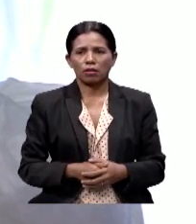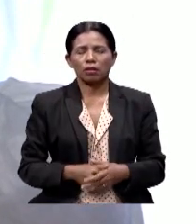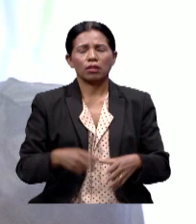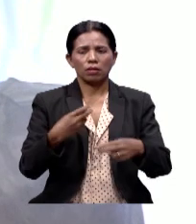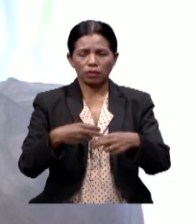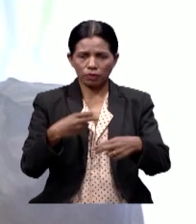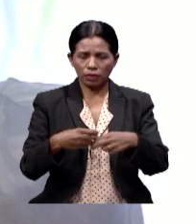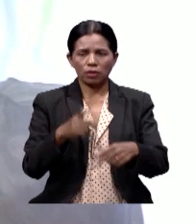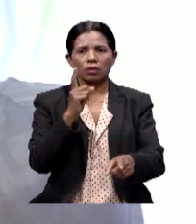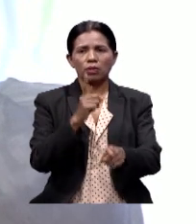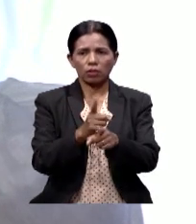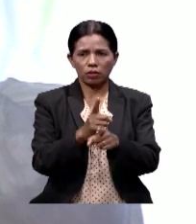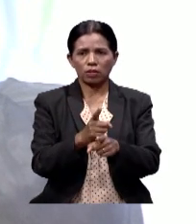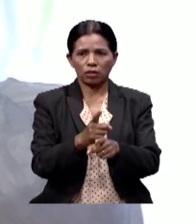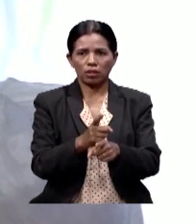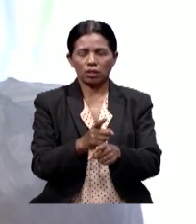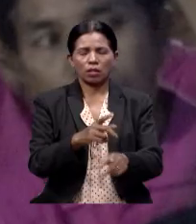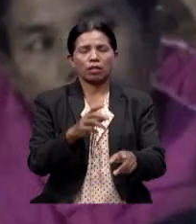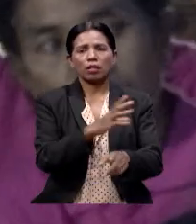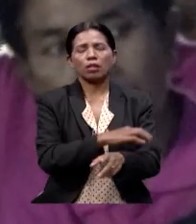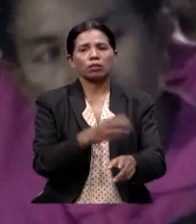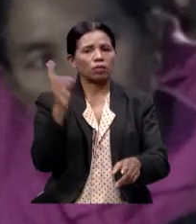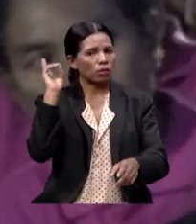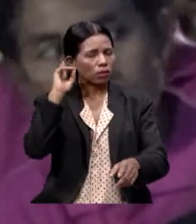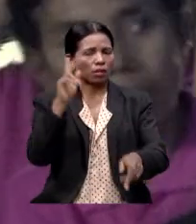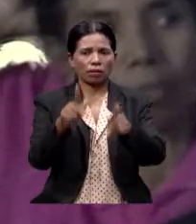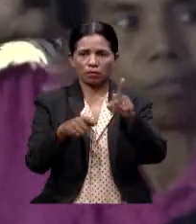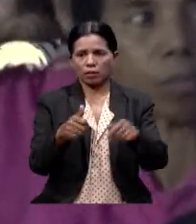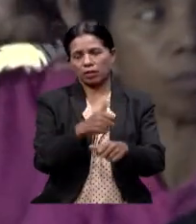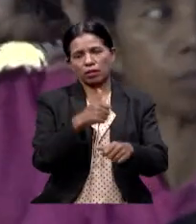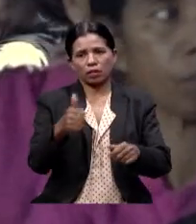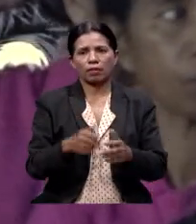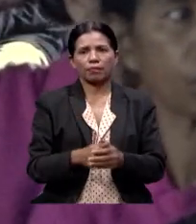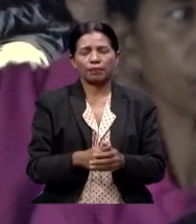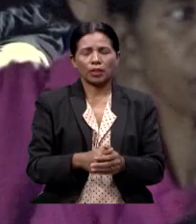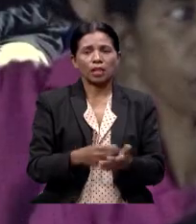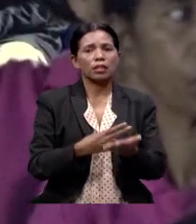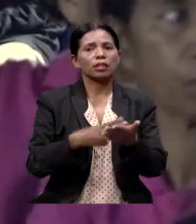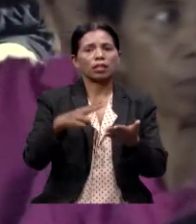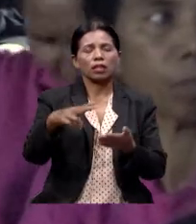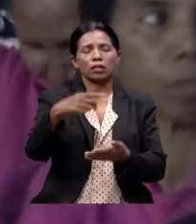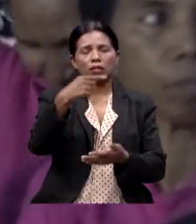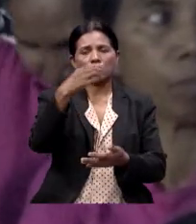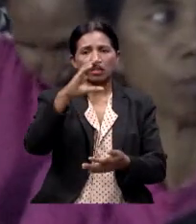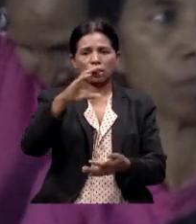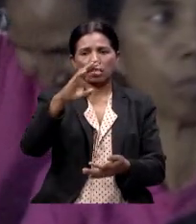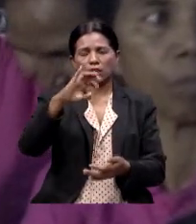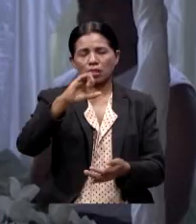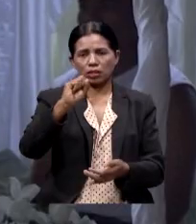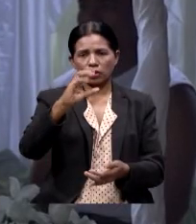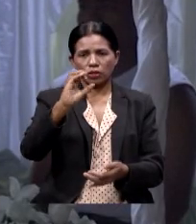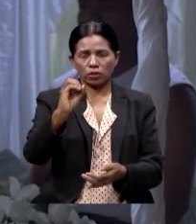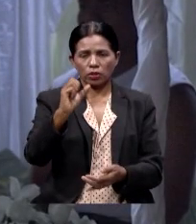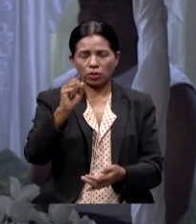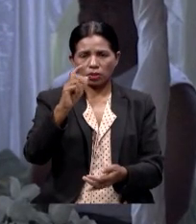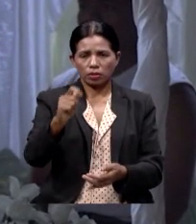difícil tebes nia atu rona ema seluk. E São Crisóstomo no nia lia fuang mos, nia